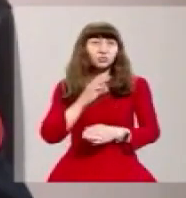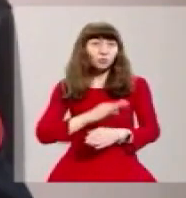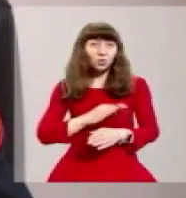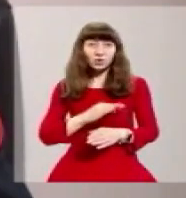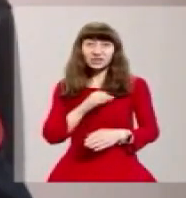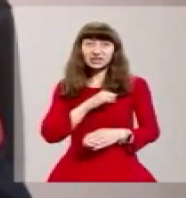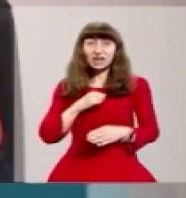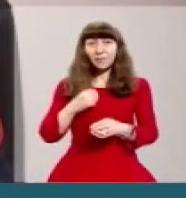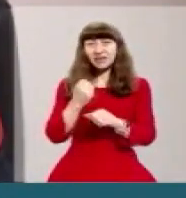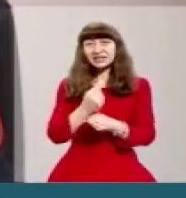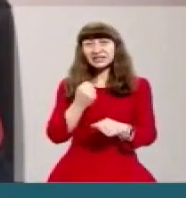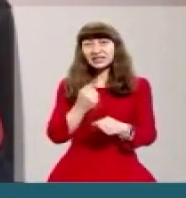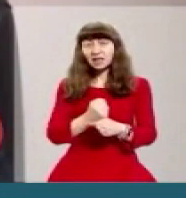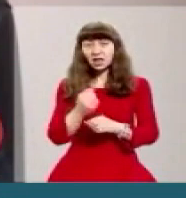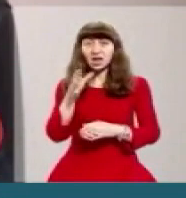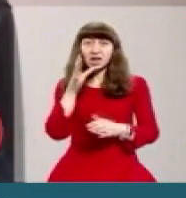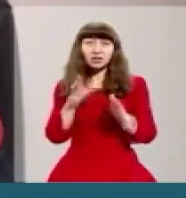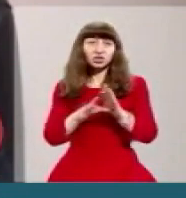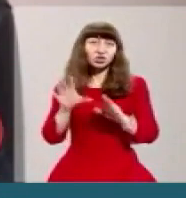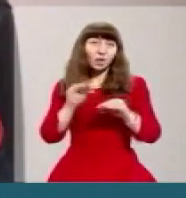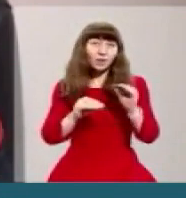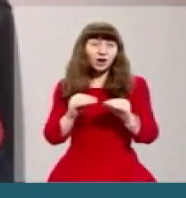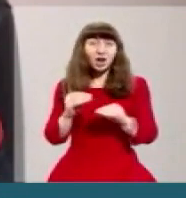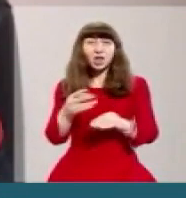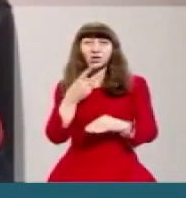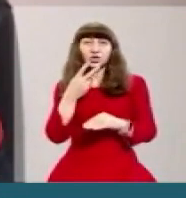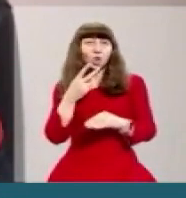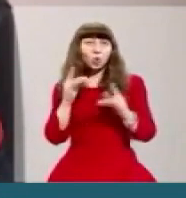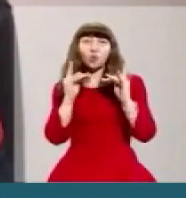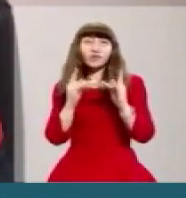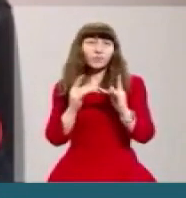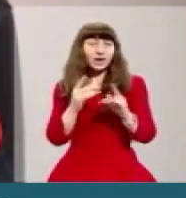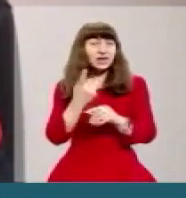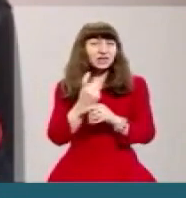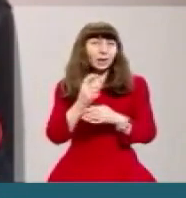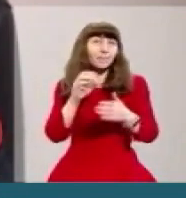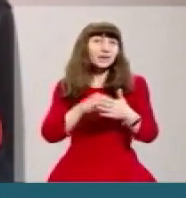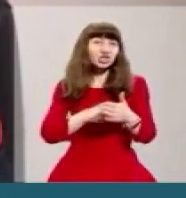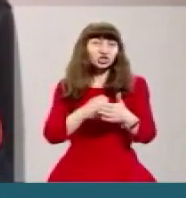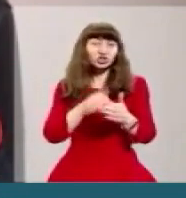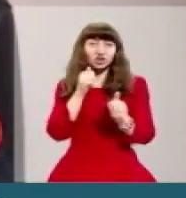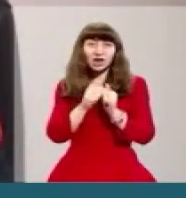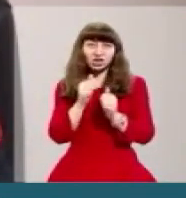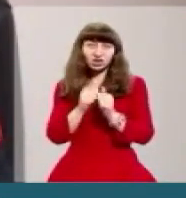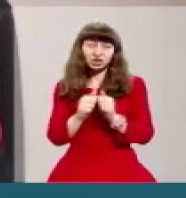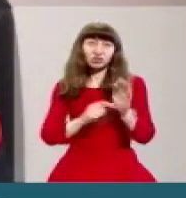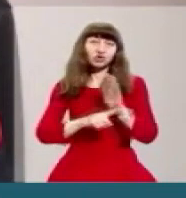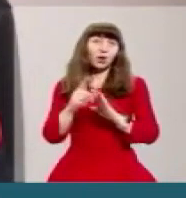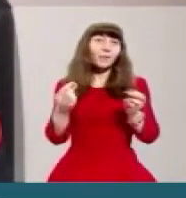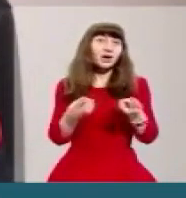самодельные поврежденные электроприборы, не курить в постели. Именно по этой причине чаще всего происходят пожары.